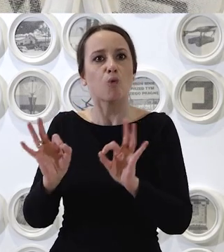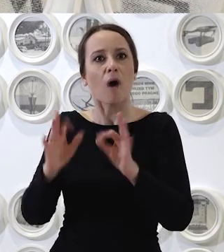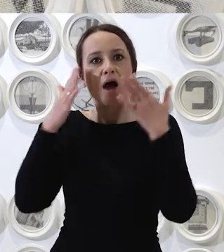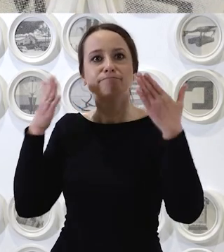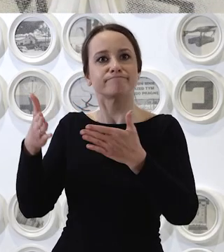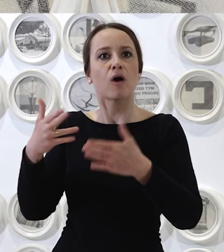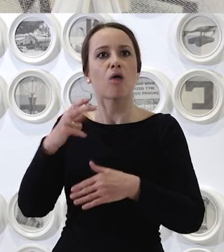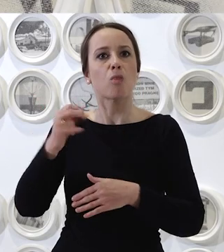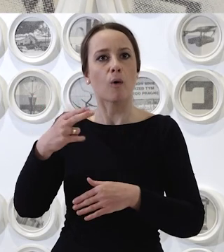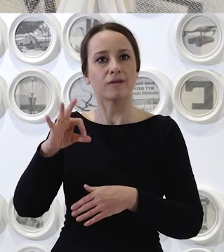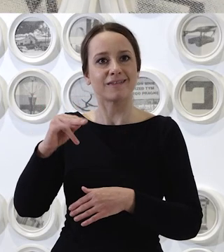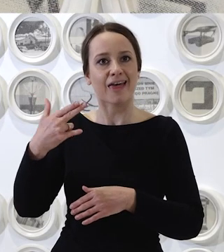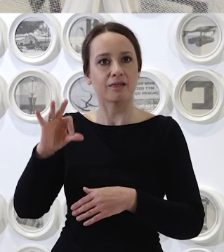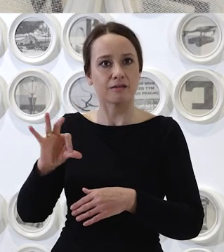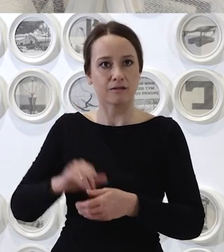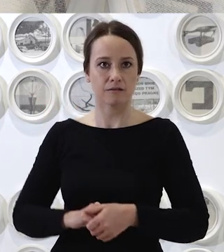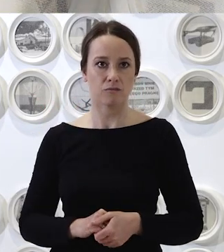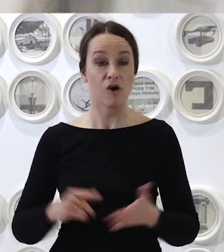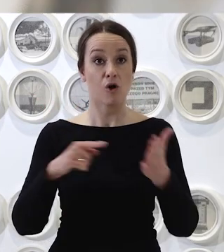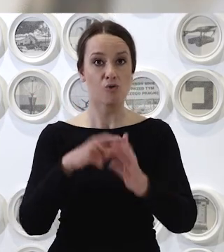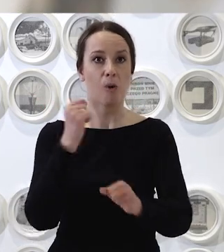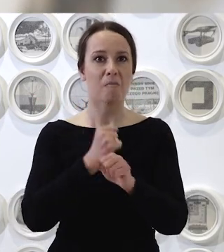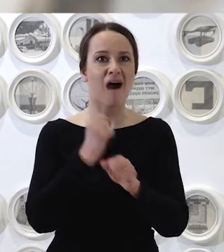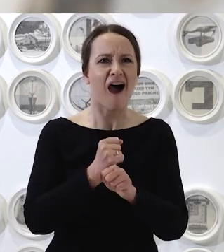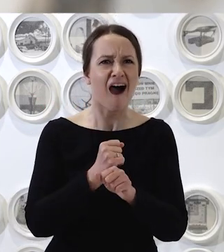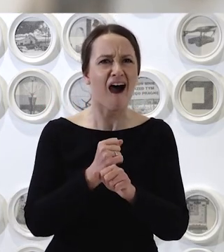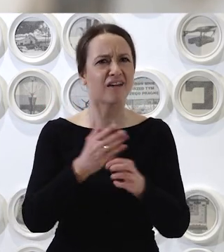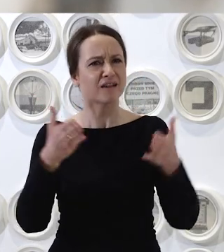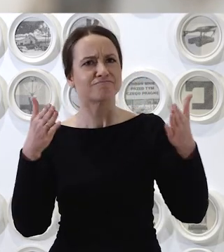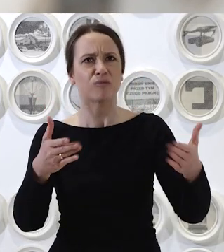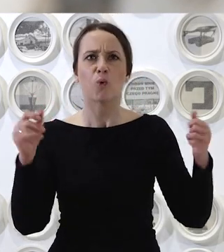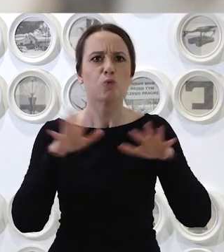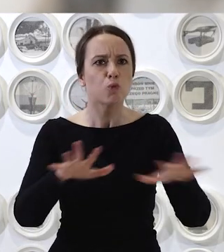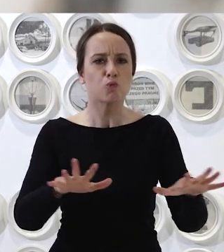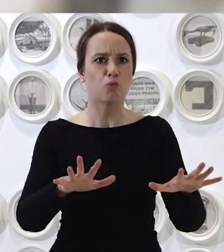praca z takim dużym ładunkiem krytycznym